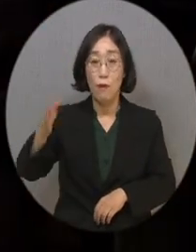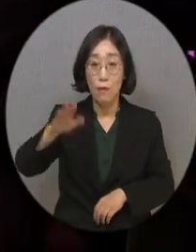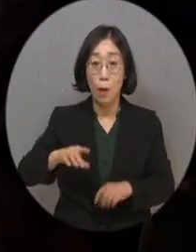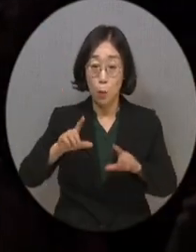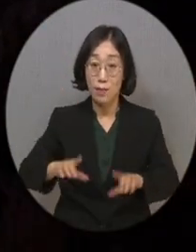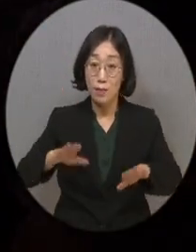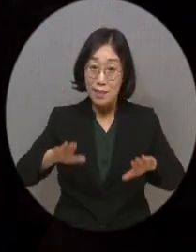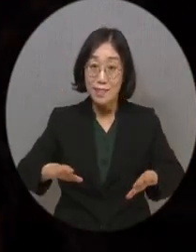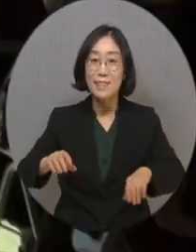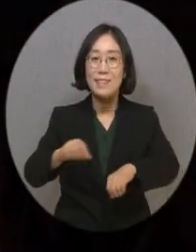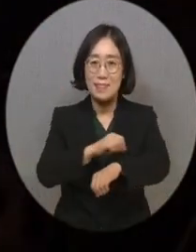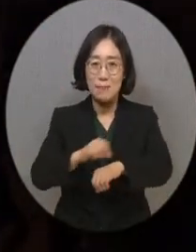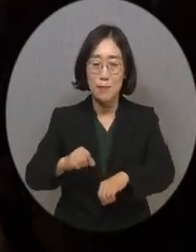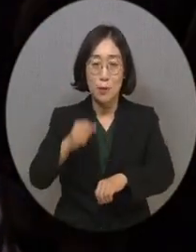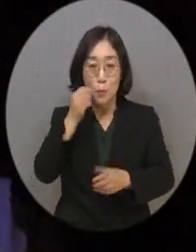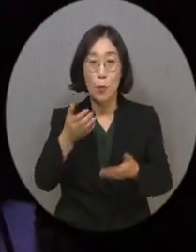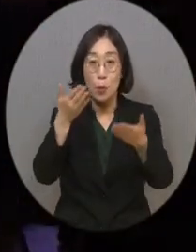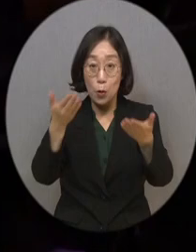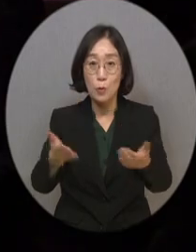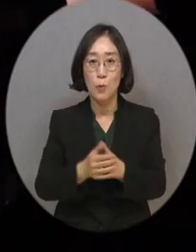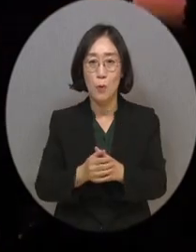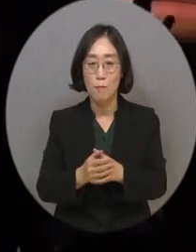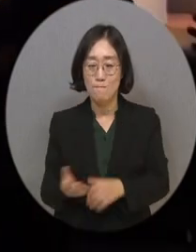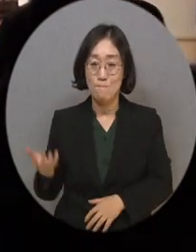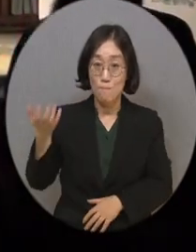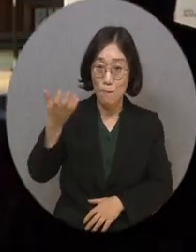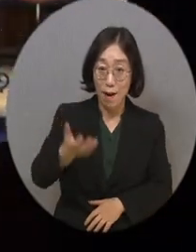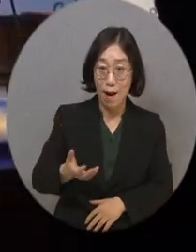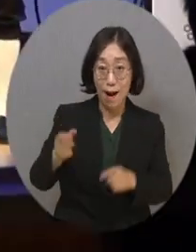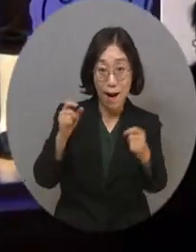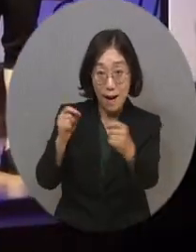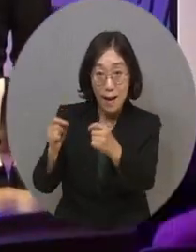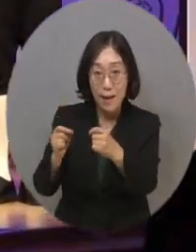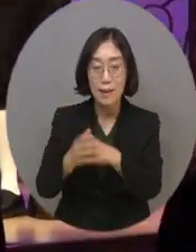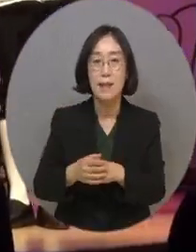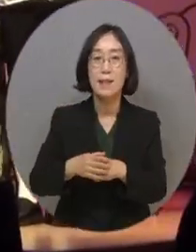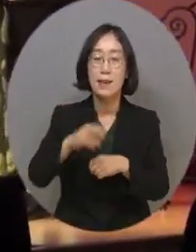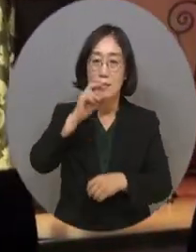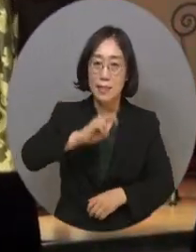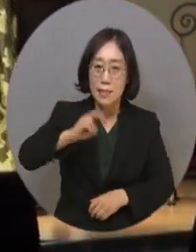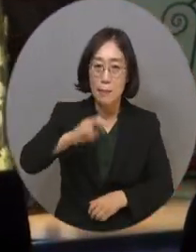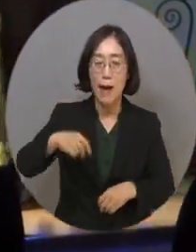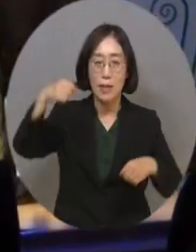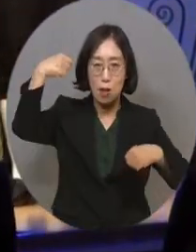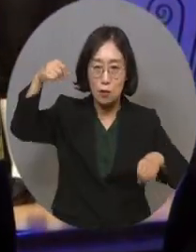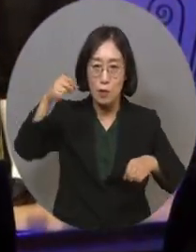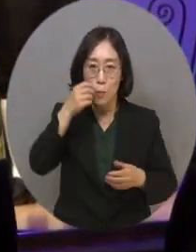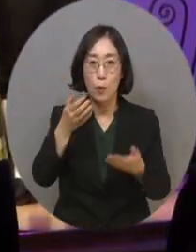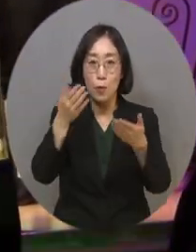위한 장소에서 그들을 위해 찾아와 음악과 연기로 기쁨을 준